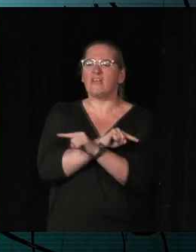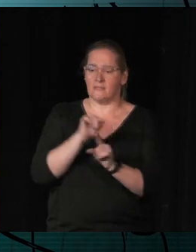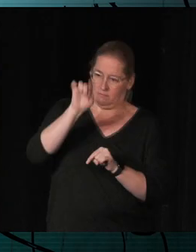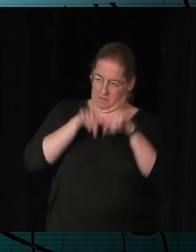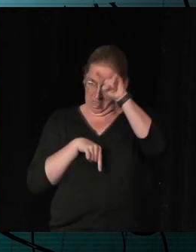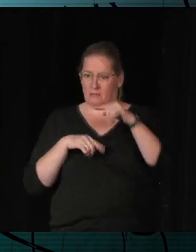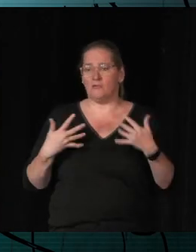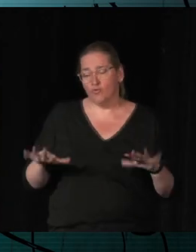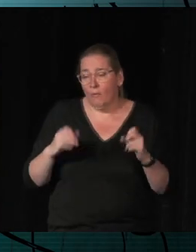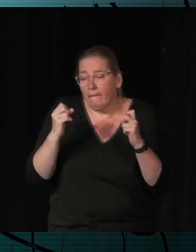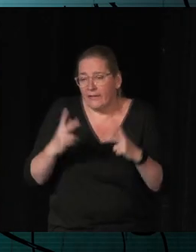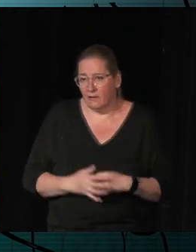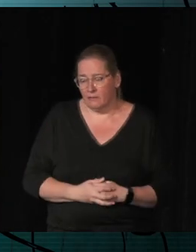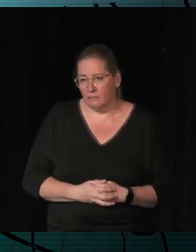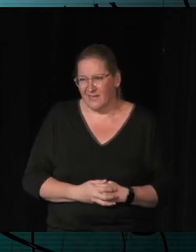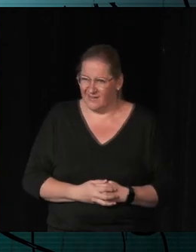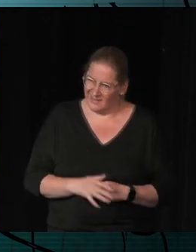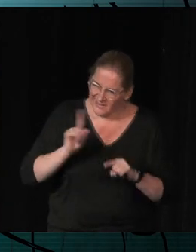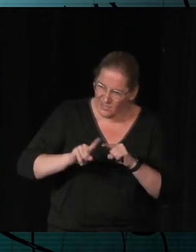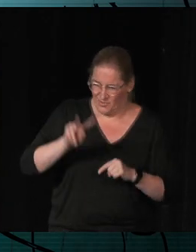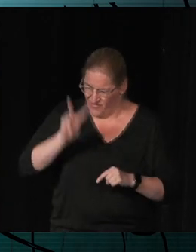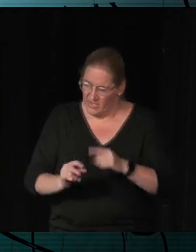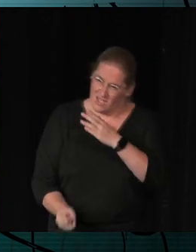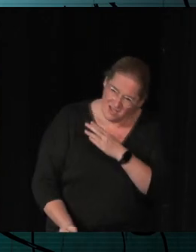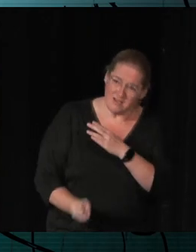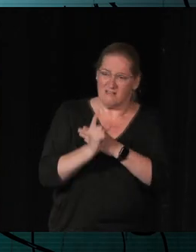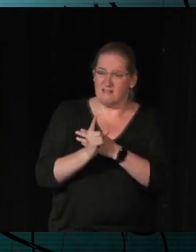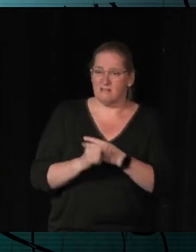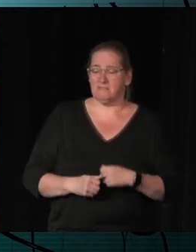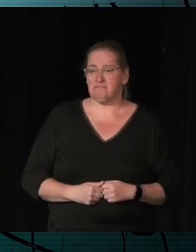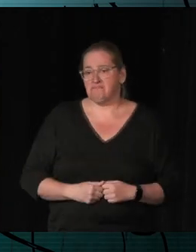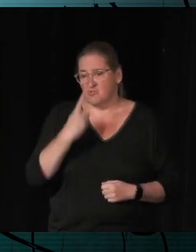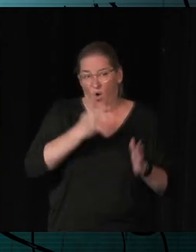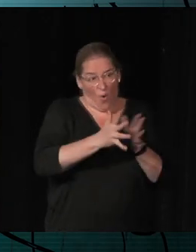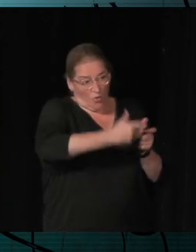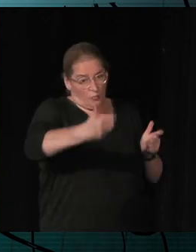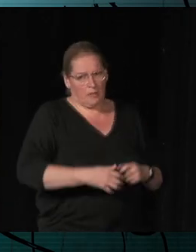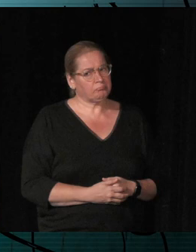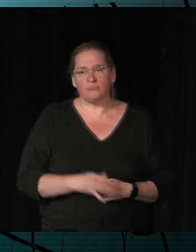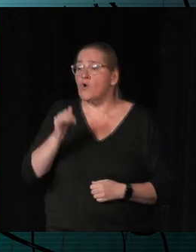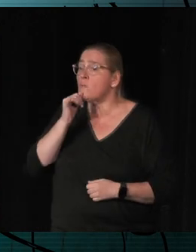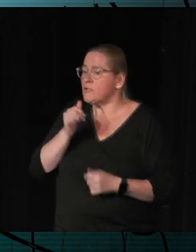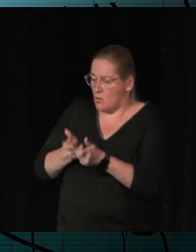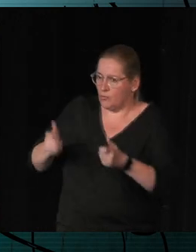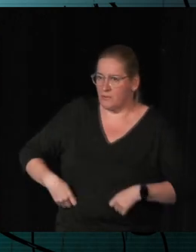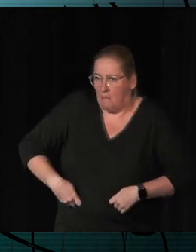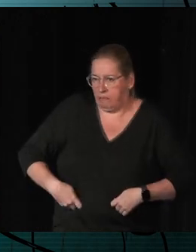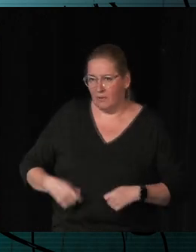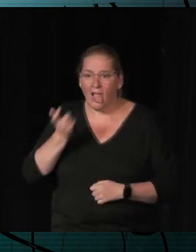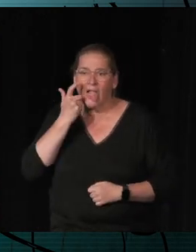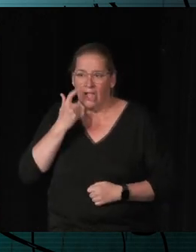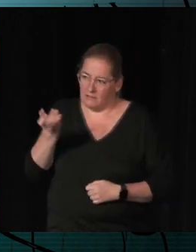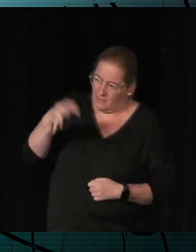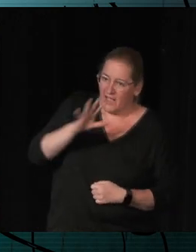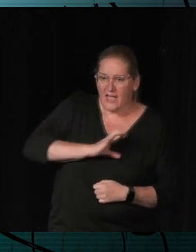serait pas une bonne idée mais mais non mais d'essayer de trouver des trucs différents voilà ça peut être fait que sur des des tout petits trucs où on peut prendre des gros risques des paris et